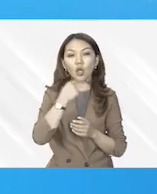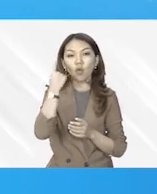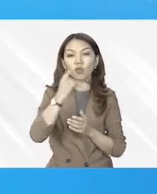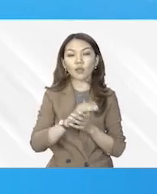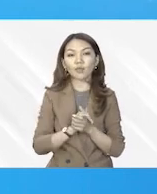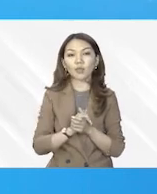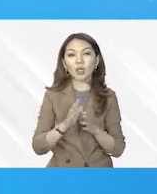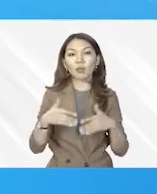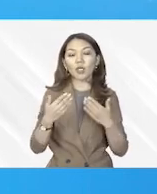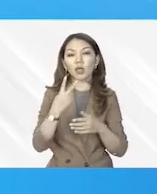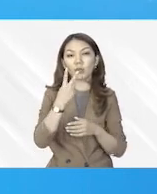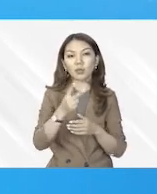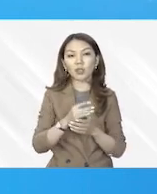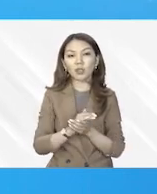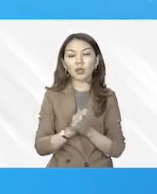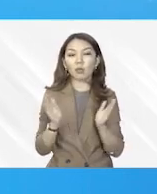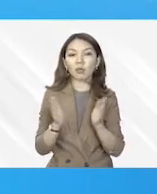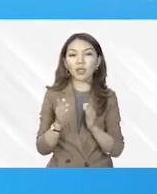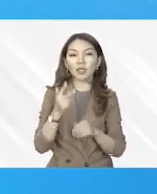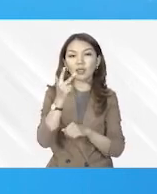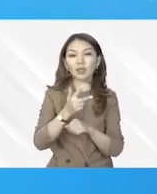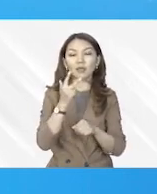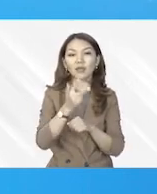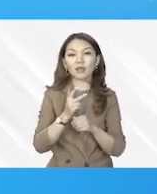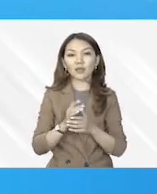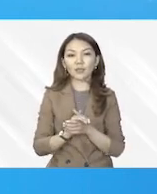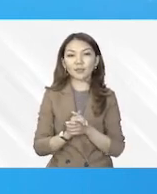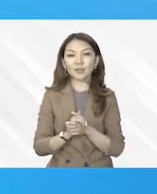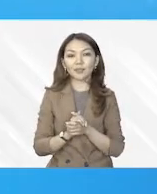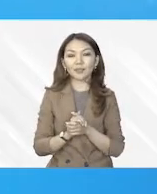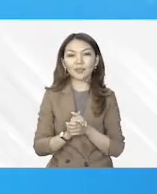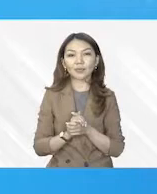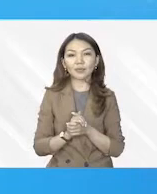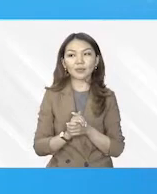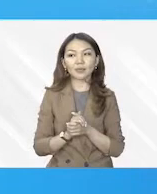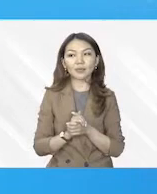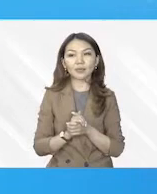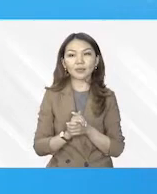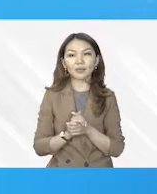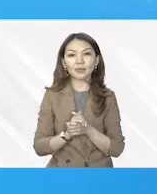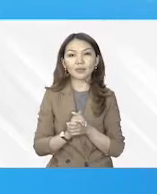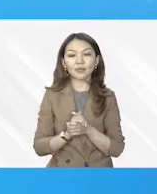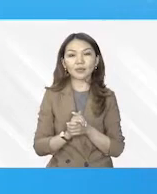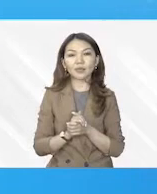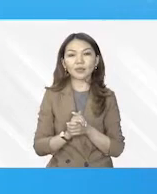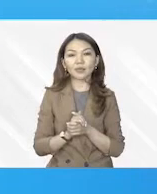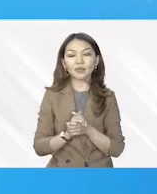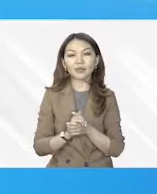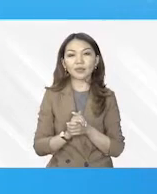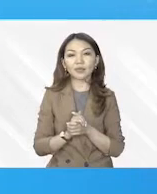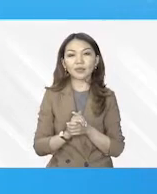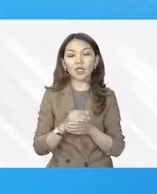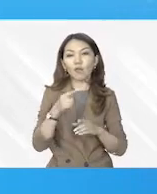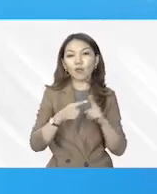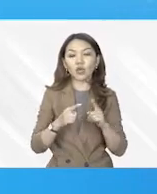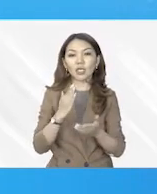предлагаю вам посмотреть небольшой видеофрагмент. В репродуктивных органах происходит